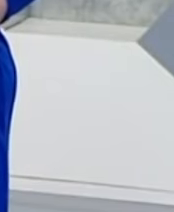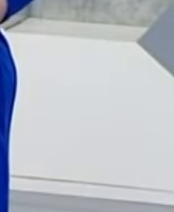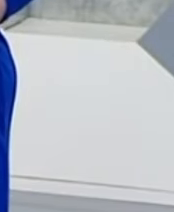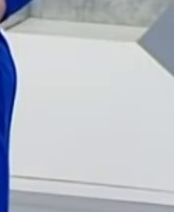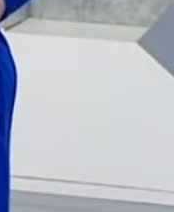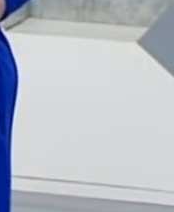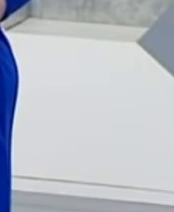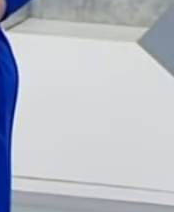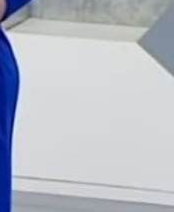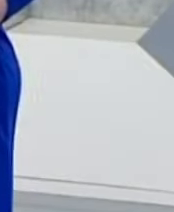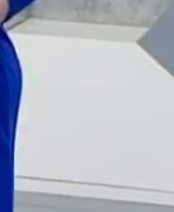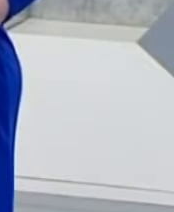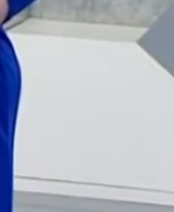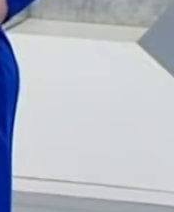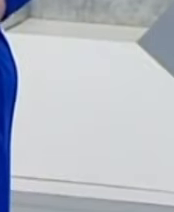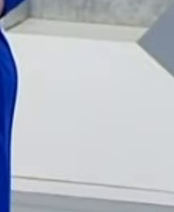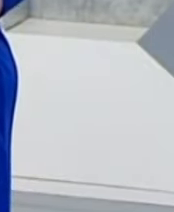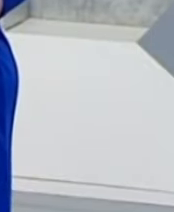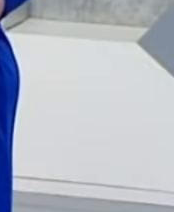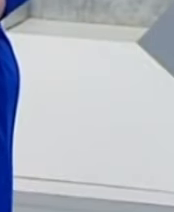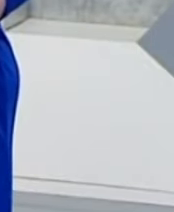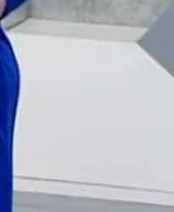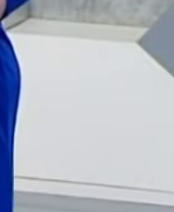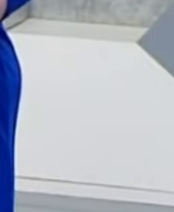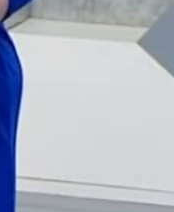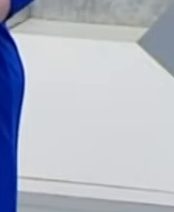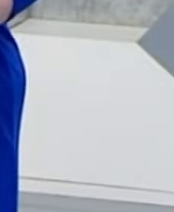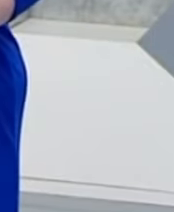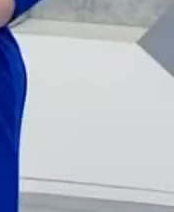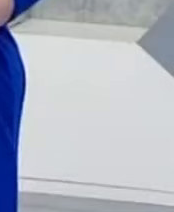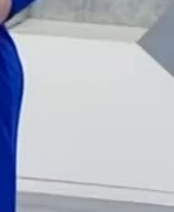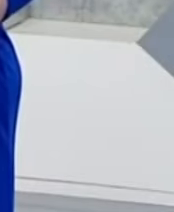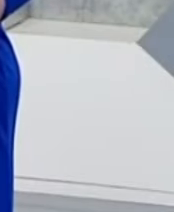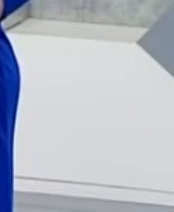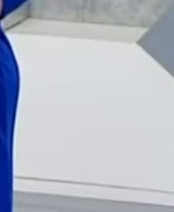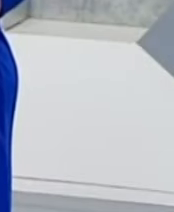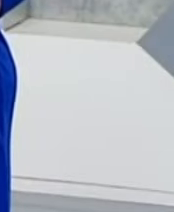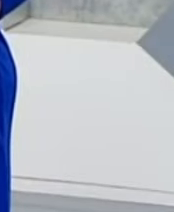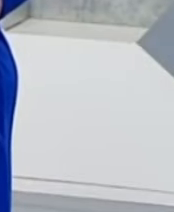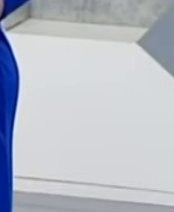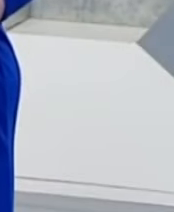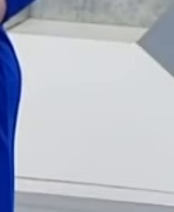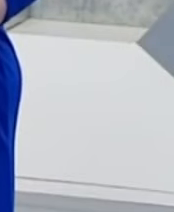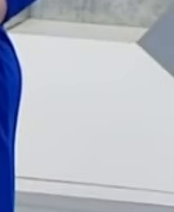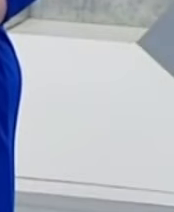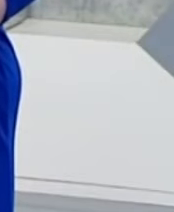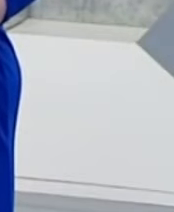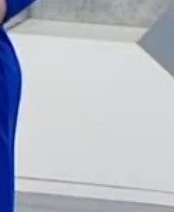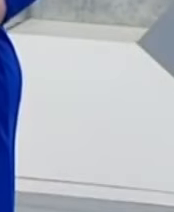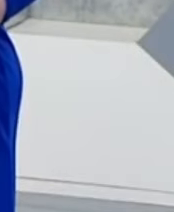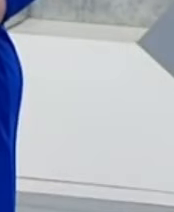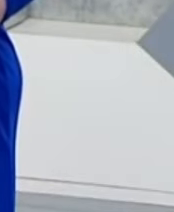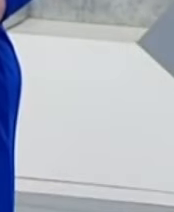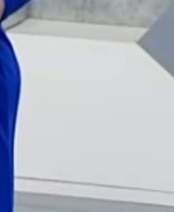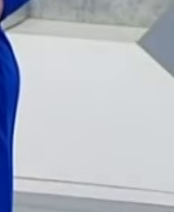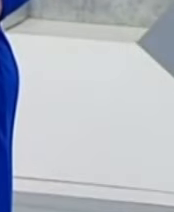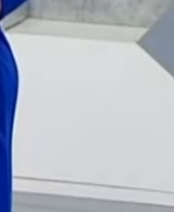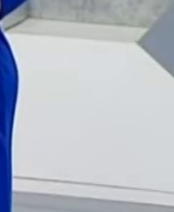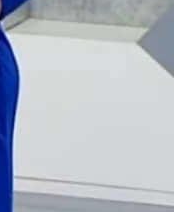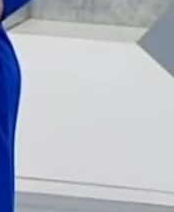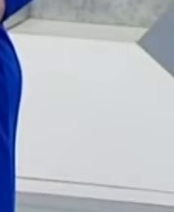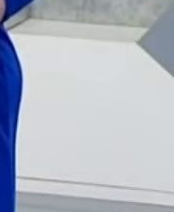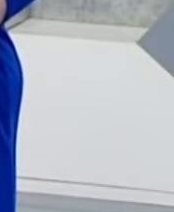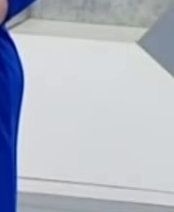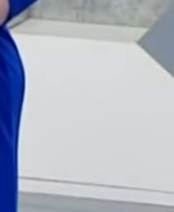Kapuso, para sa mga maiinit na balita, mag-subscribe sa GMA Integrated News sa YouTube. Sa mga kapuso naman abroad, subaybayan nyo kami sa